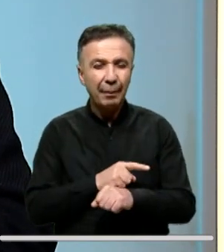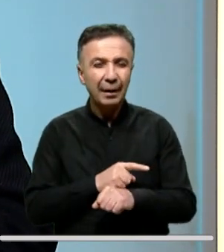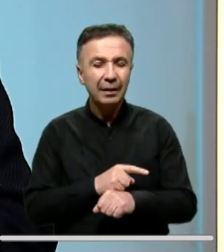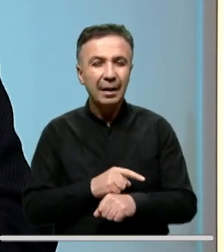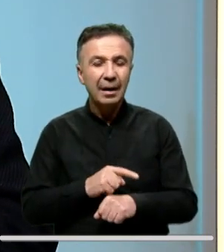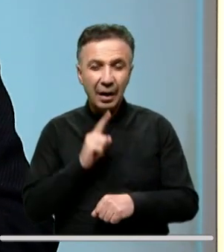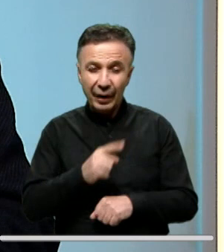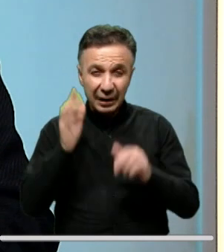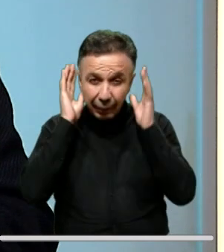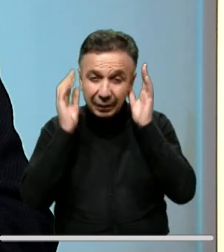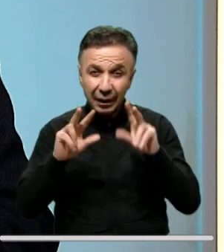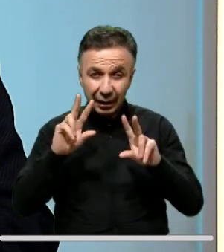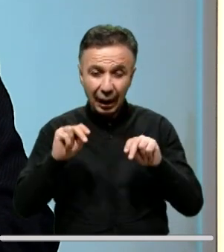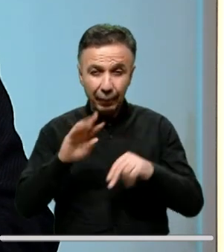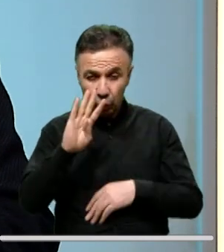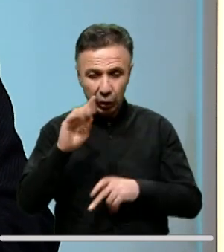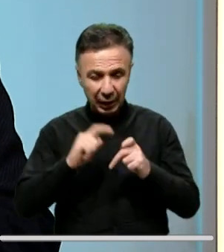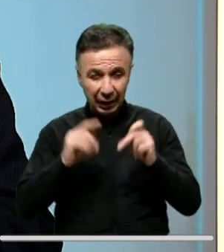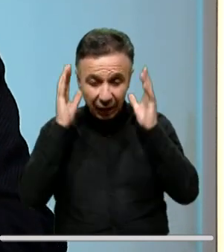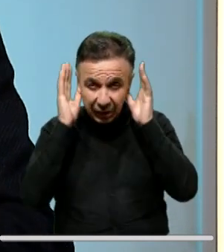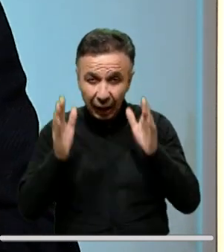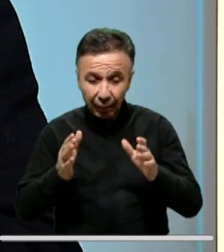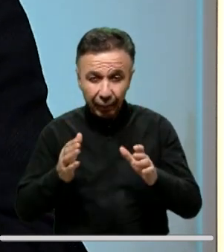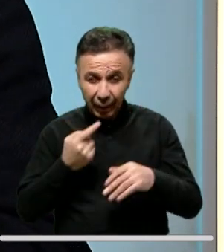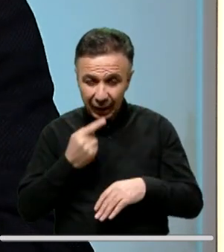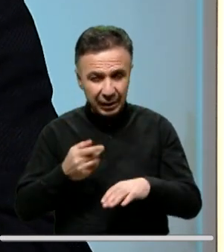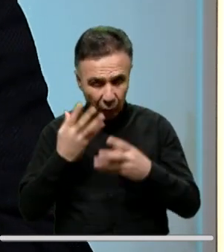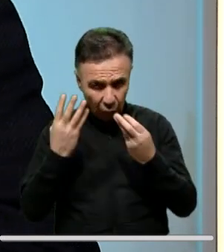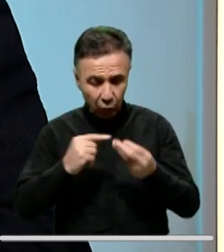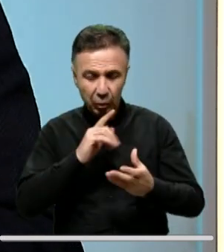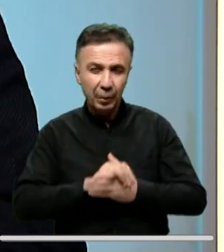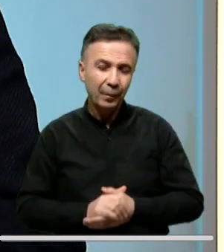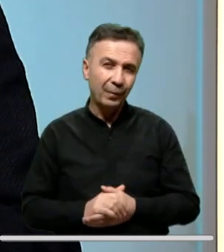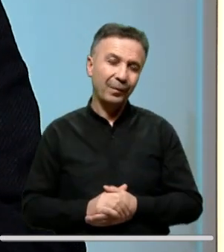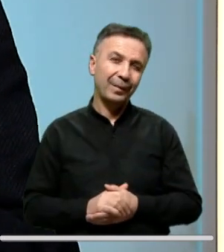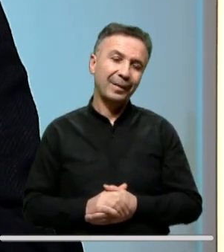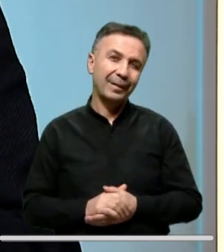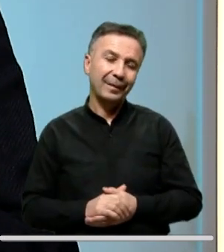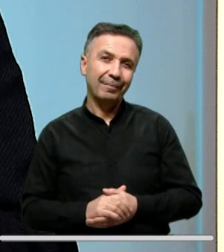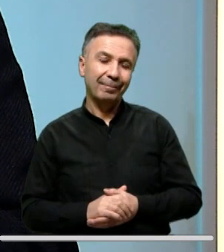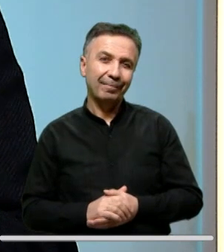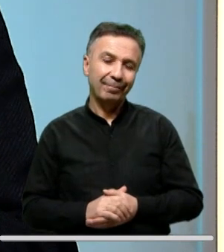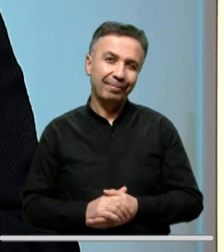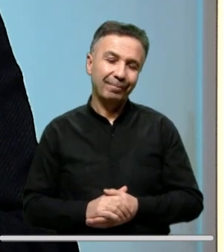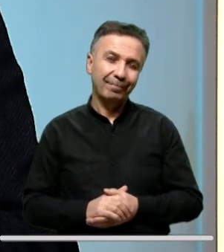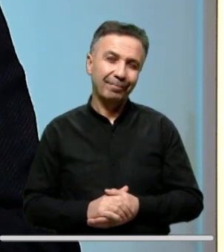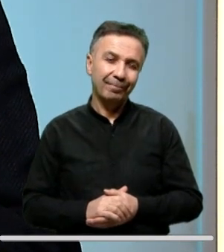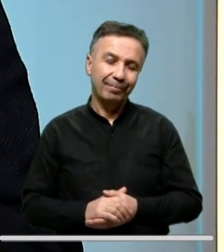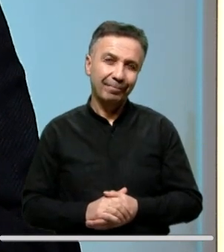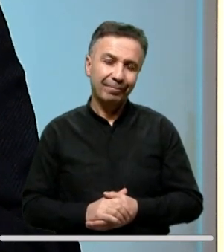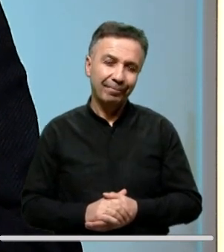Tabii ki yoktur. Yani biz Hanefiler seferilikte kasrus salah, yani namazları kısaltarak kılmanın azimet olduğunu, gerekli